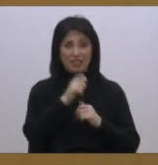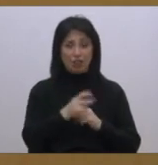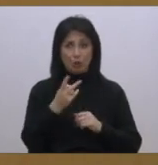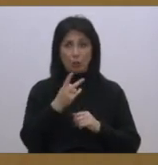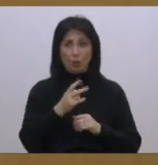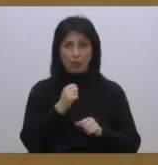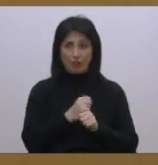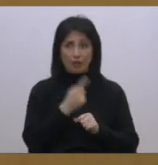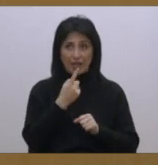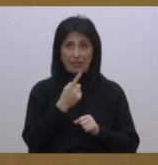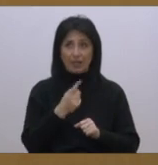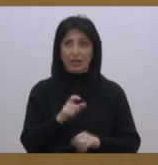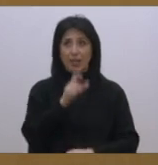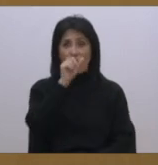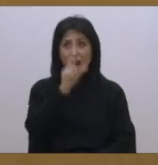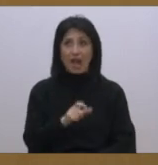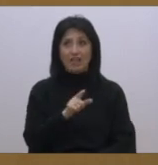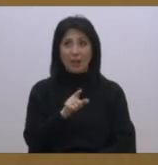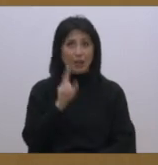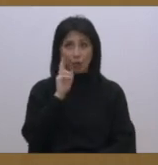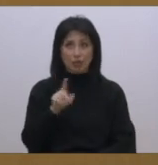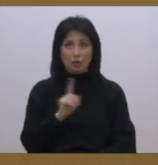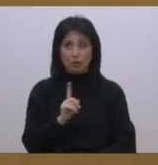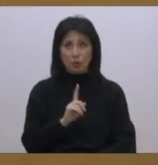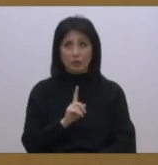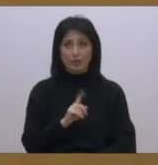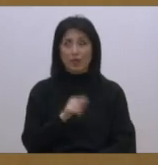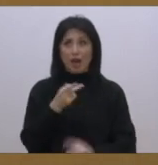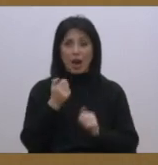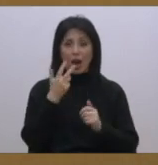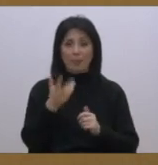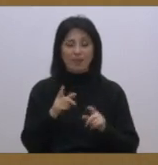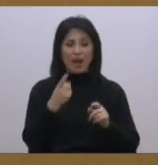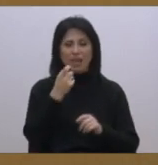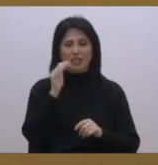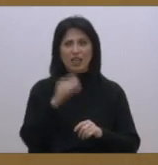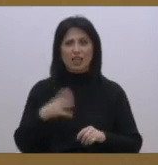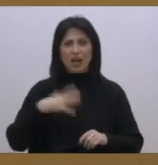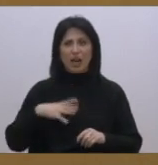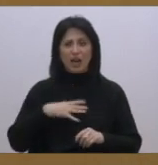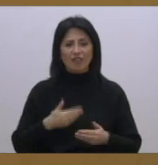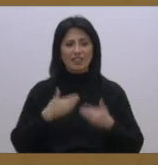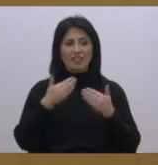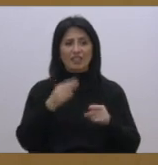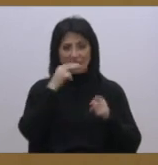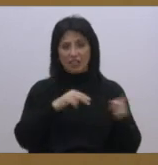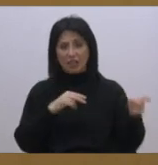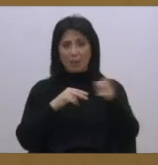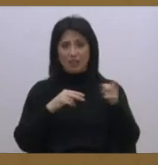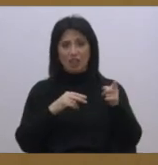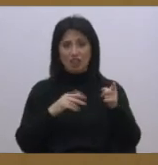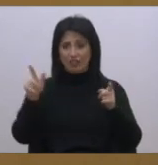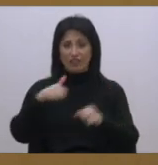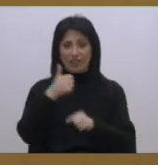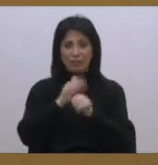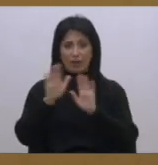მოიხადოს ეს ერთია, მაგრამ ადამიანურადაც არიცით, რომ ამდენი ასიათასობით ქართველის წინაშე რომ დამნაშავე არის თქვენი